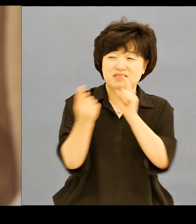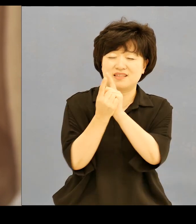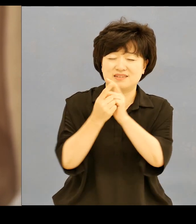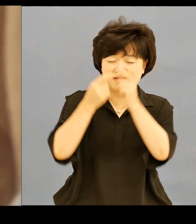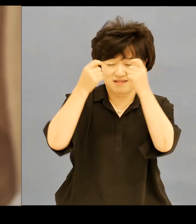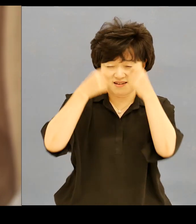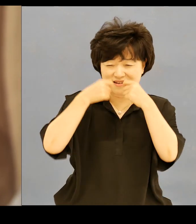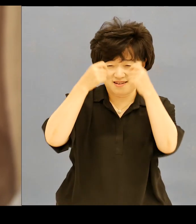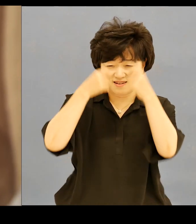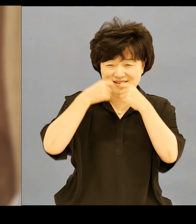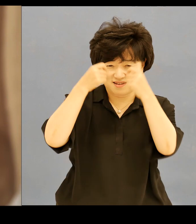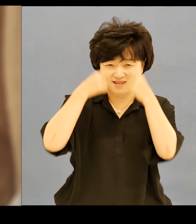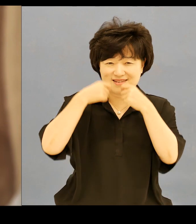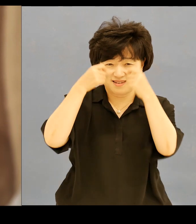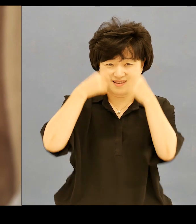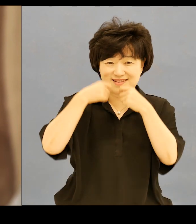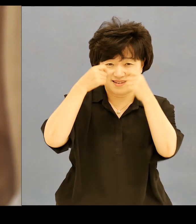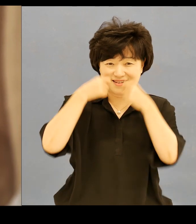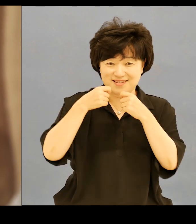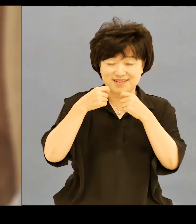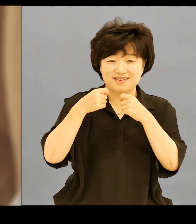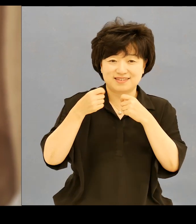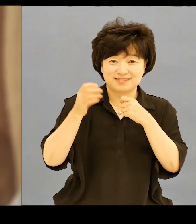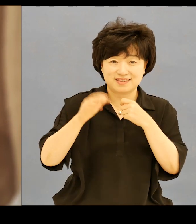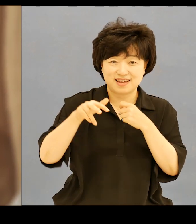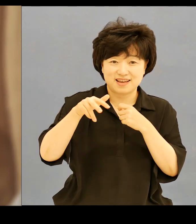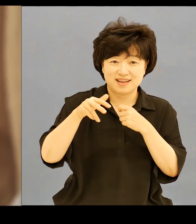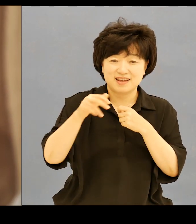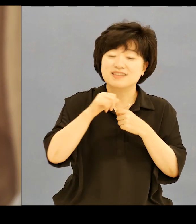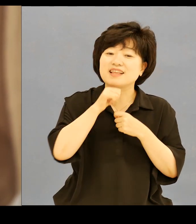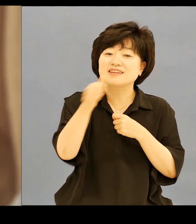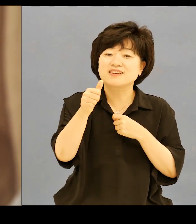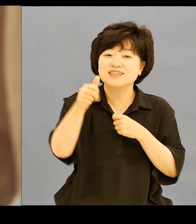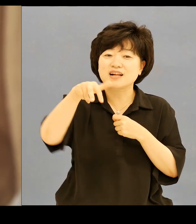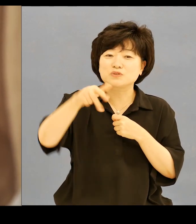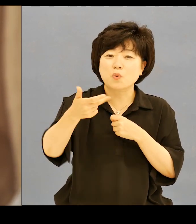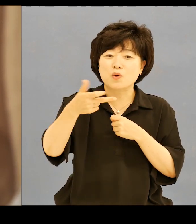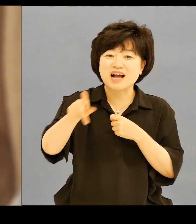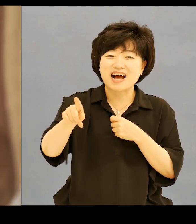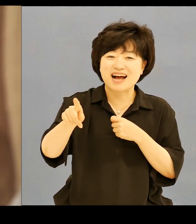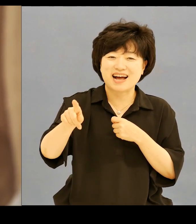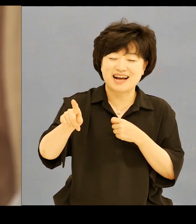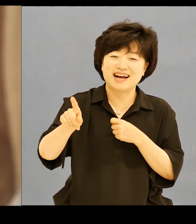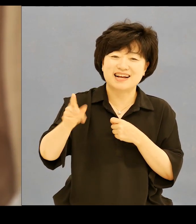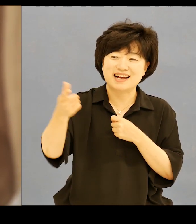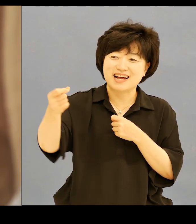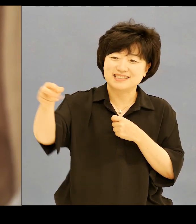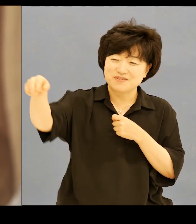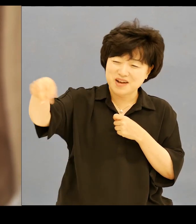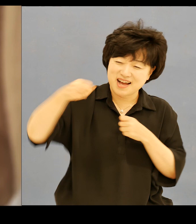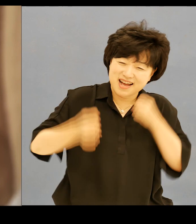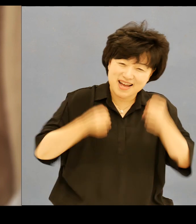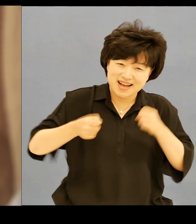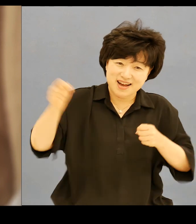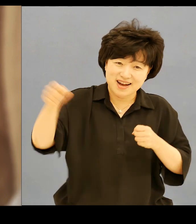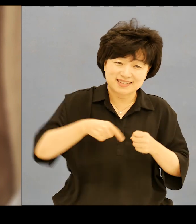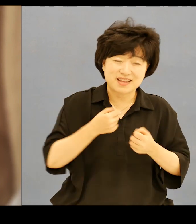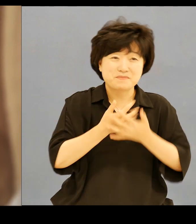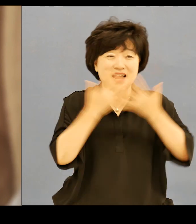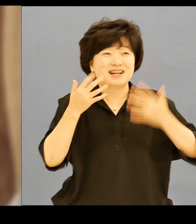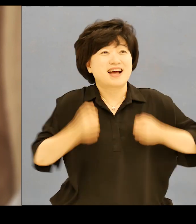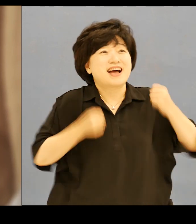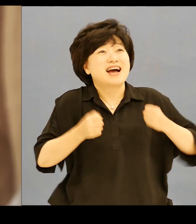울었는데 저기 조카랑 같이 오더라고요. 5살 조카가. 근데 막 나라이 뭐 그래도 좋았는데 막